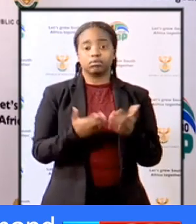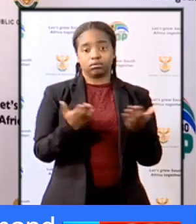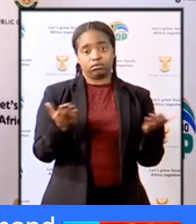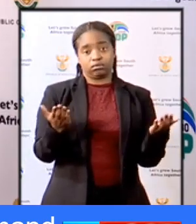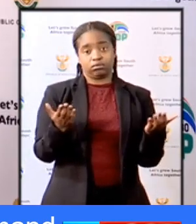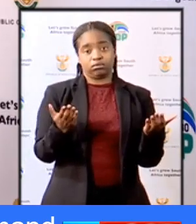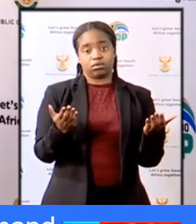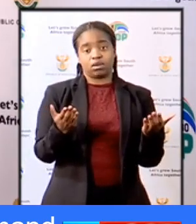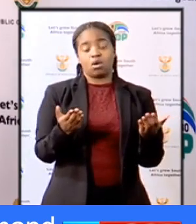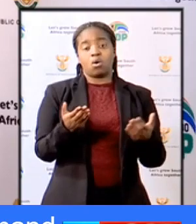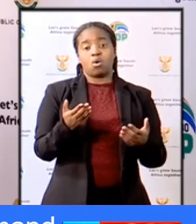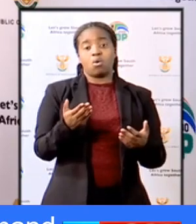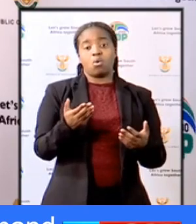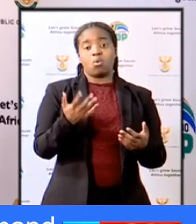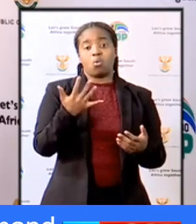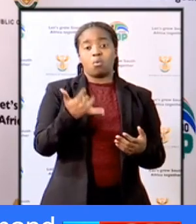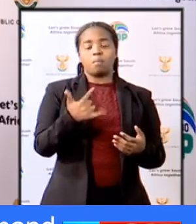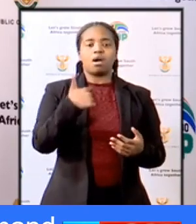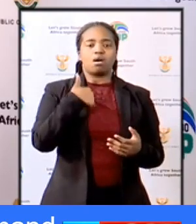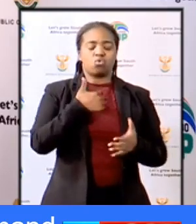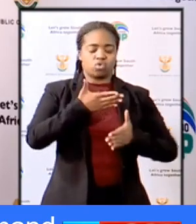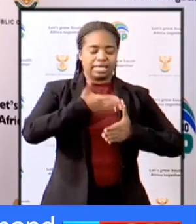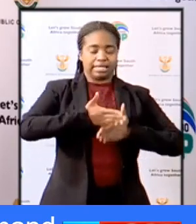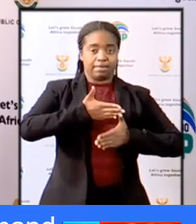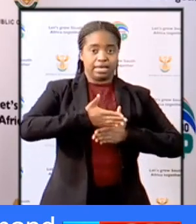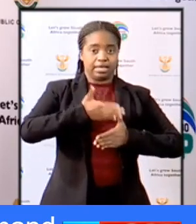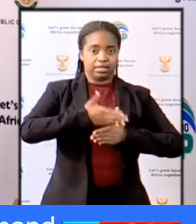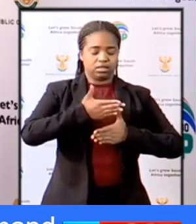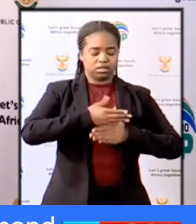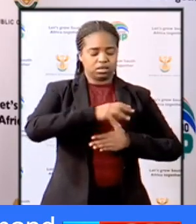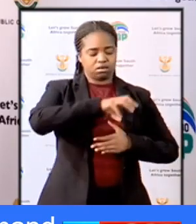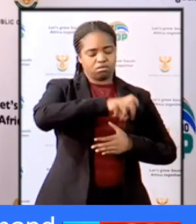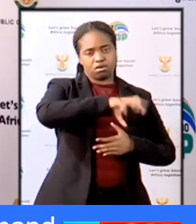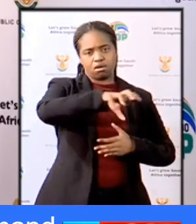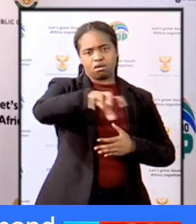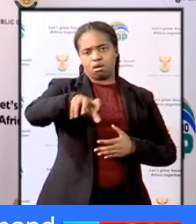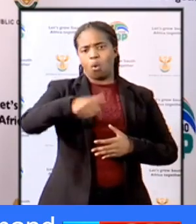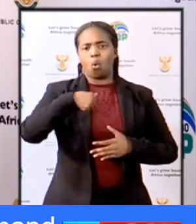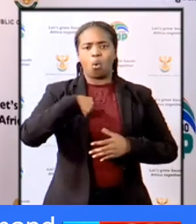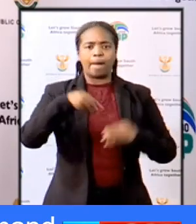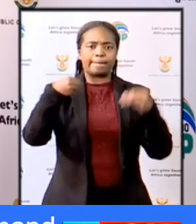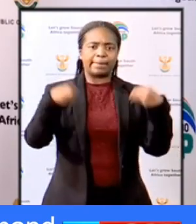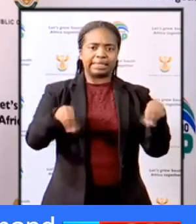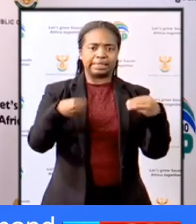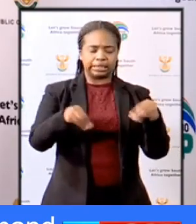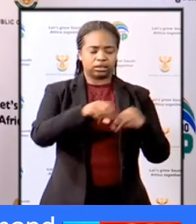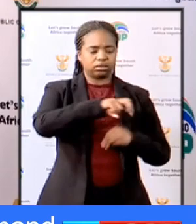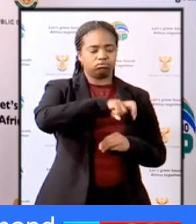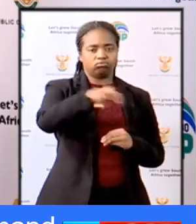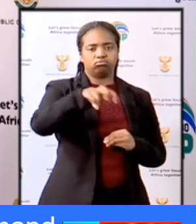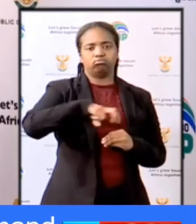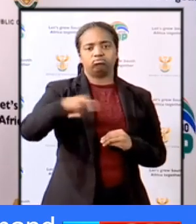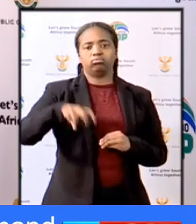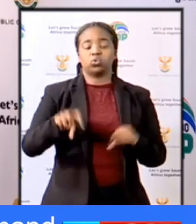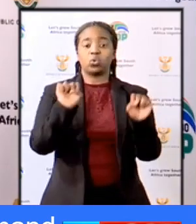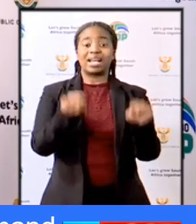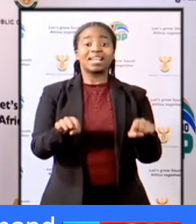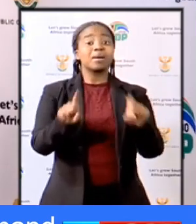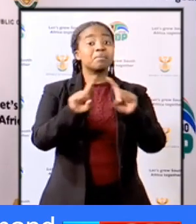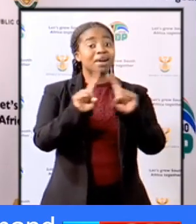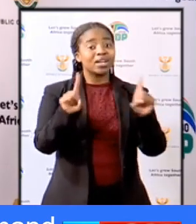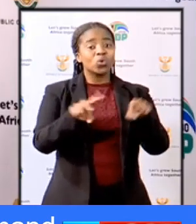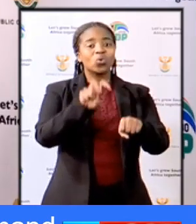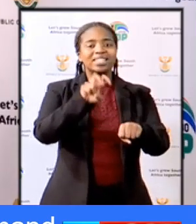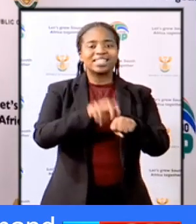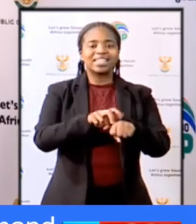esekuvunyelwe ukuthi uma uhamba ngomsebenzi noma nge-business ukwazi ukuya kwenye i-province, kodwa kufanele